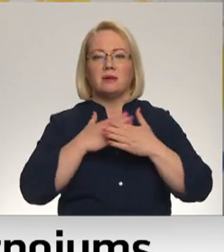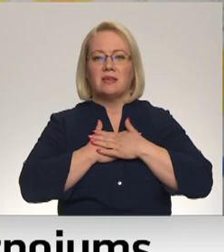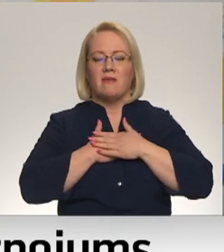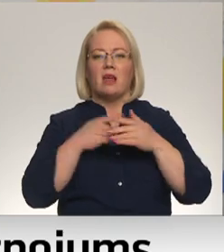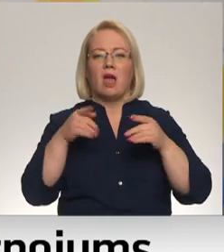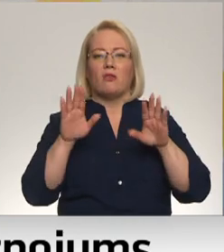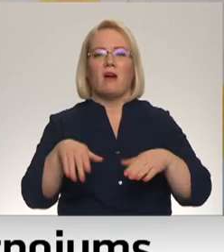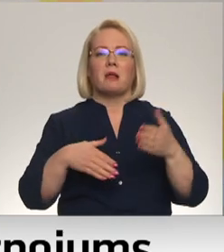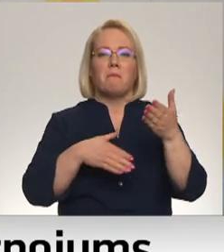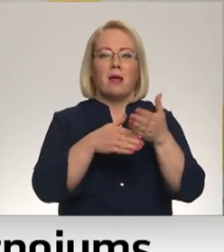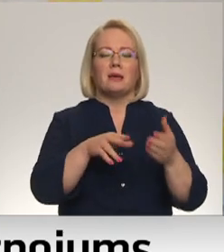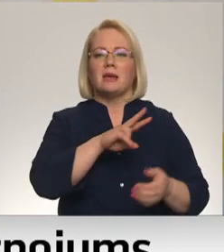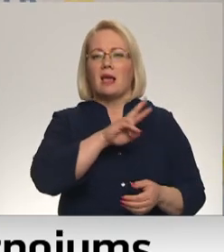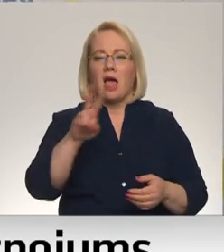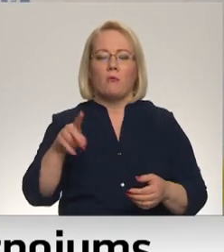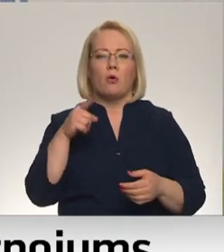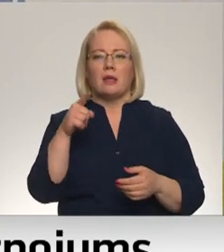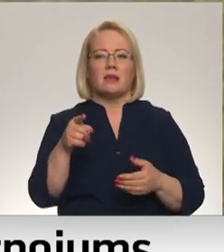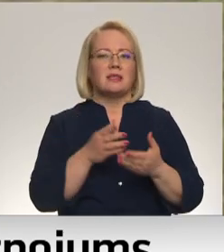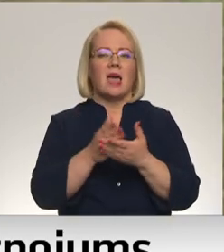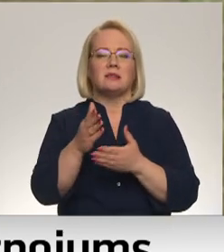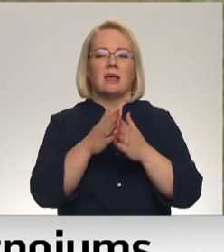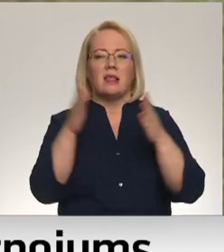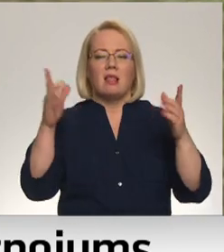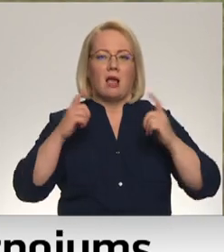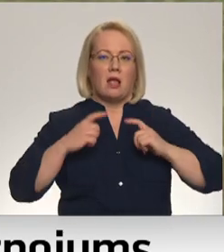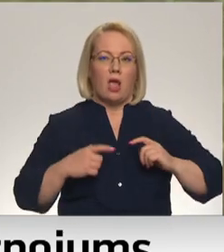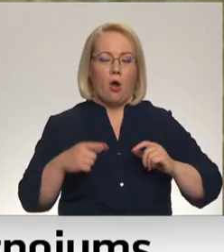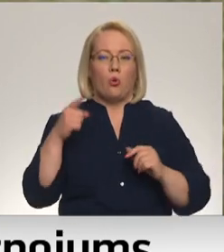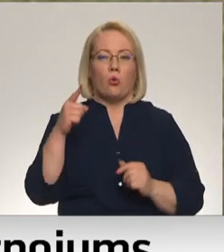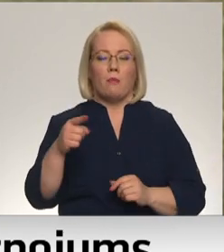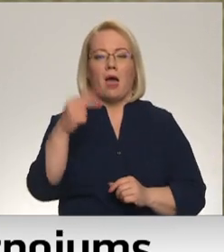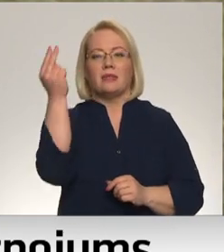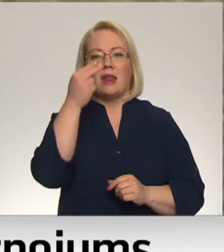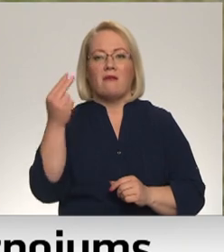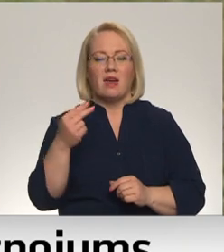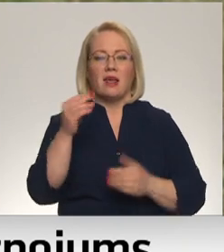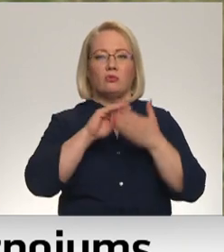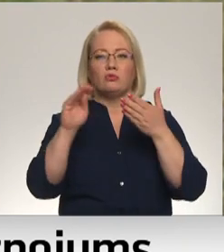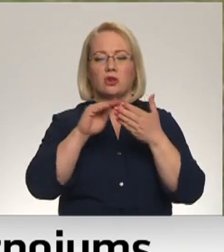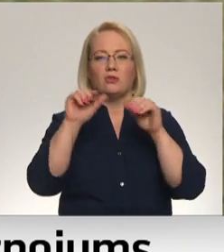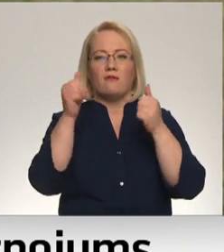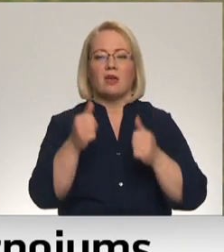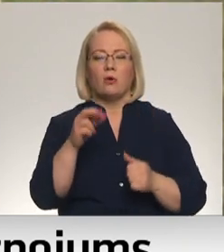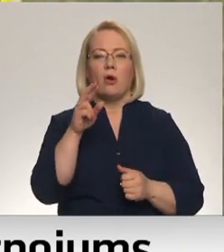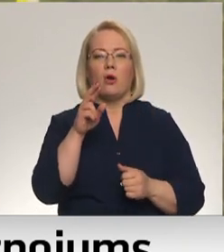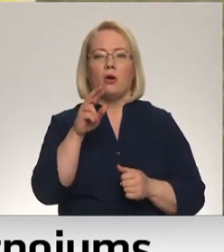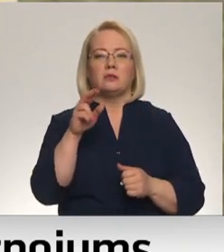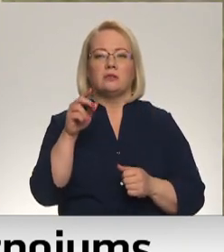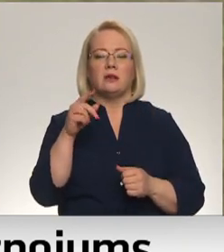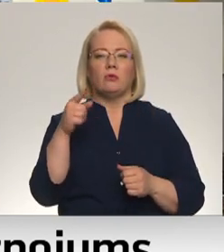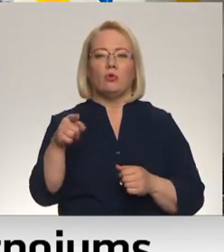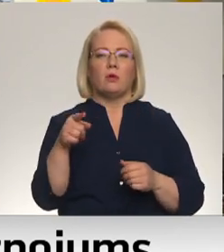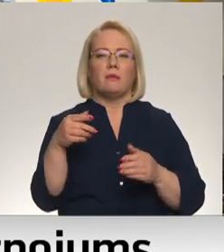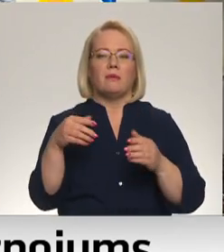varētu palīdzēt un lai tas neaiziet vēl lielākā ļaunumā. Trafaretu uz gleznojumam veidojis mākslinieks Dainis Rudens. Tā tapšanā iesaistījušies